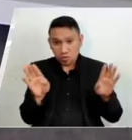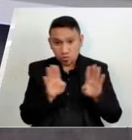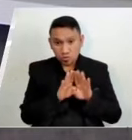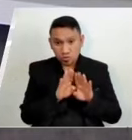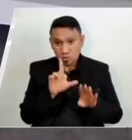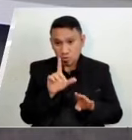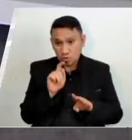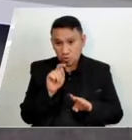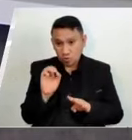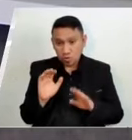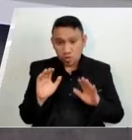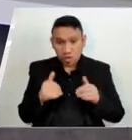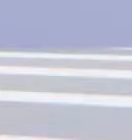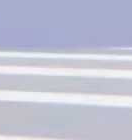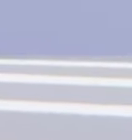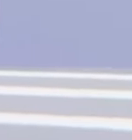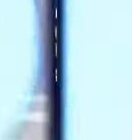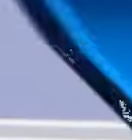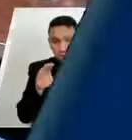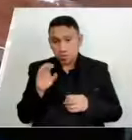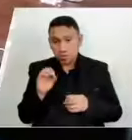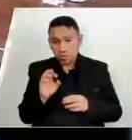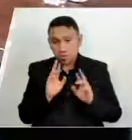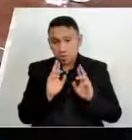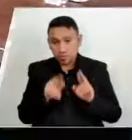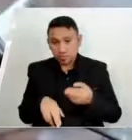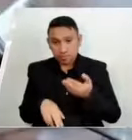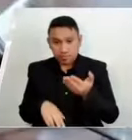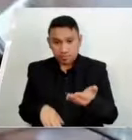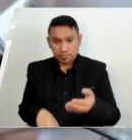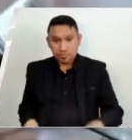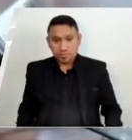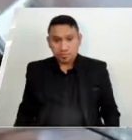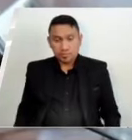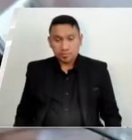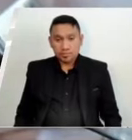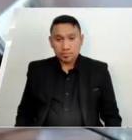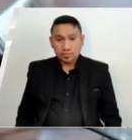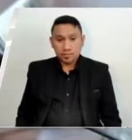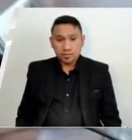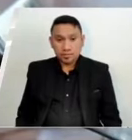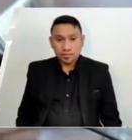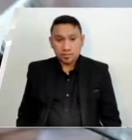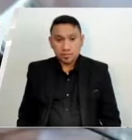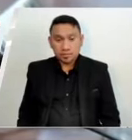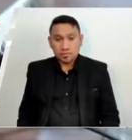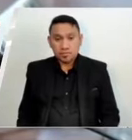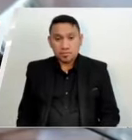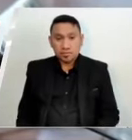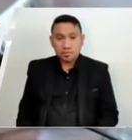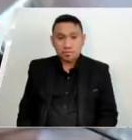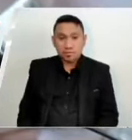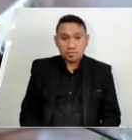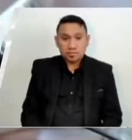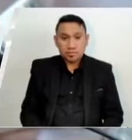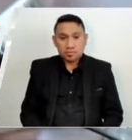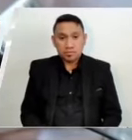pagsaksi ni m Gonzalez walang proper safeguards Pwede